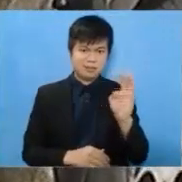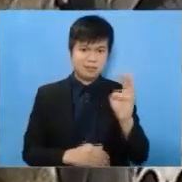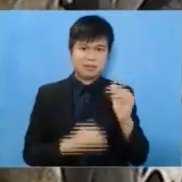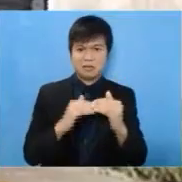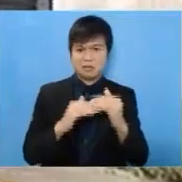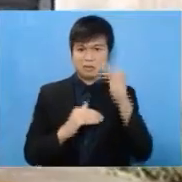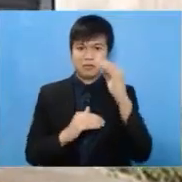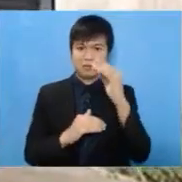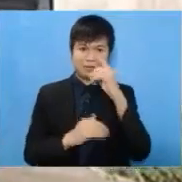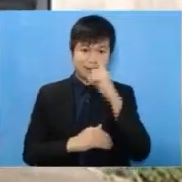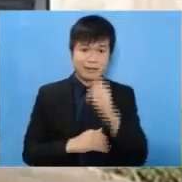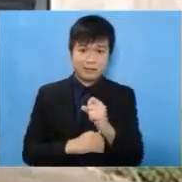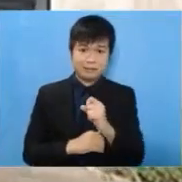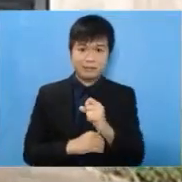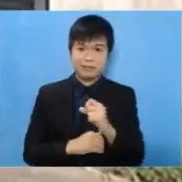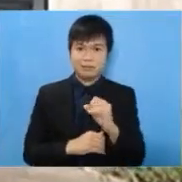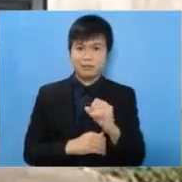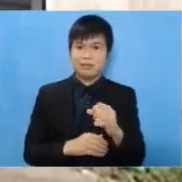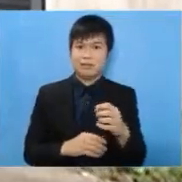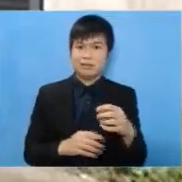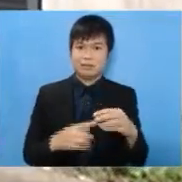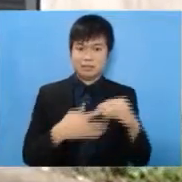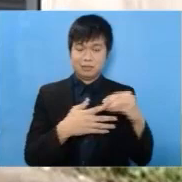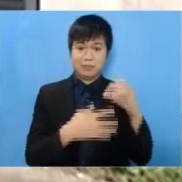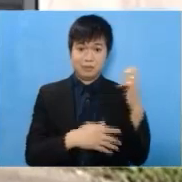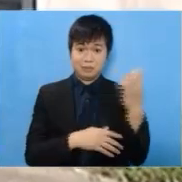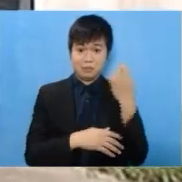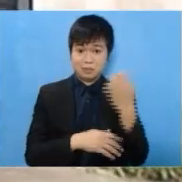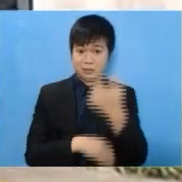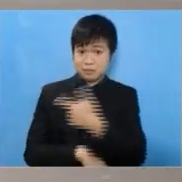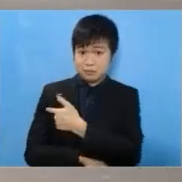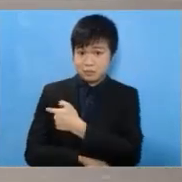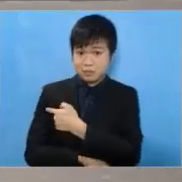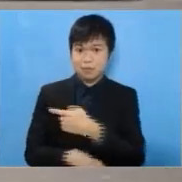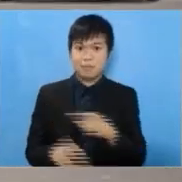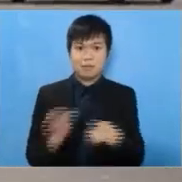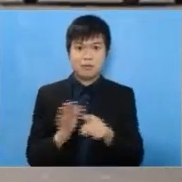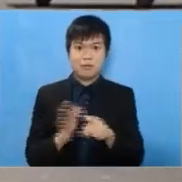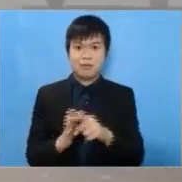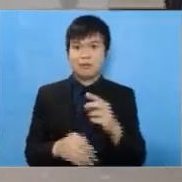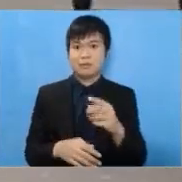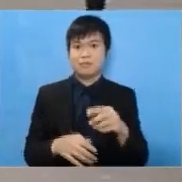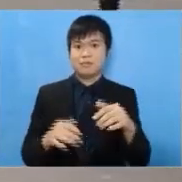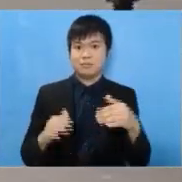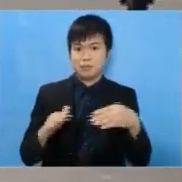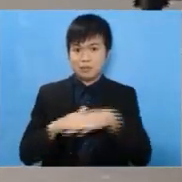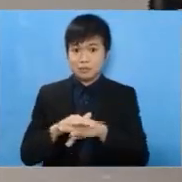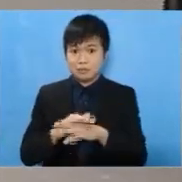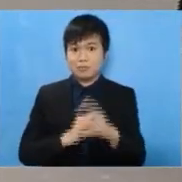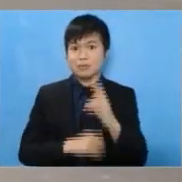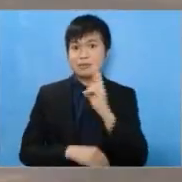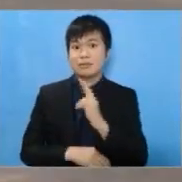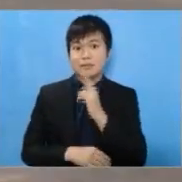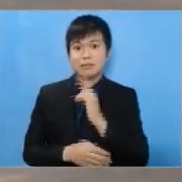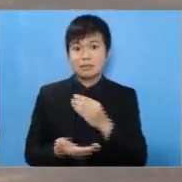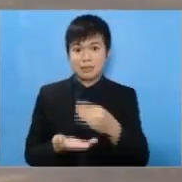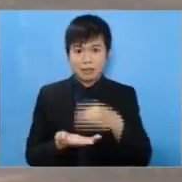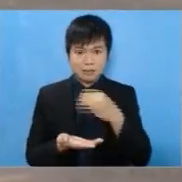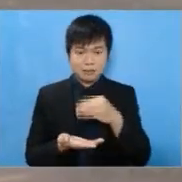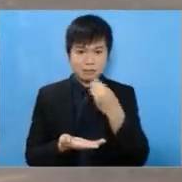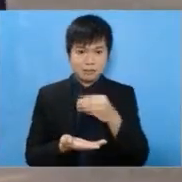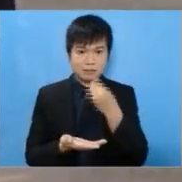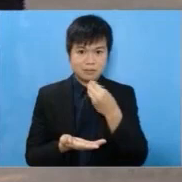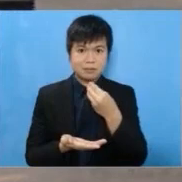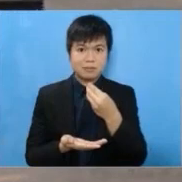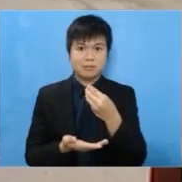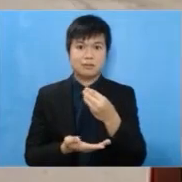magpapabakuna. Bawal na ang dine-in services sa mga kainan. Nitong linggo kasi, umabot na sa 641 ang aktibong